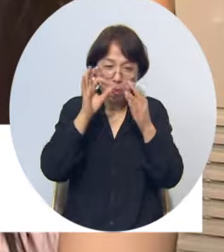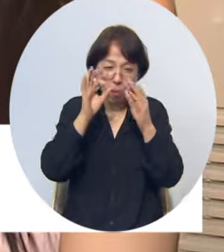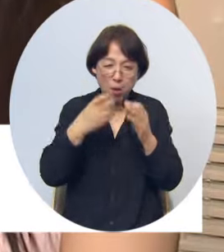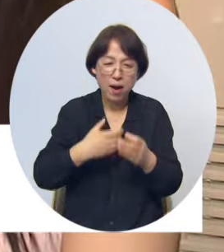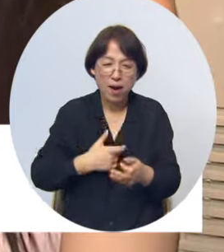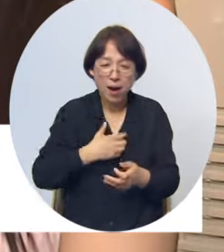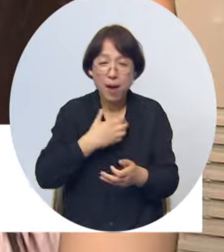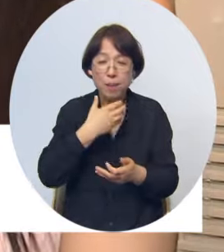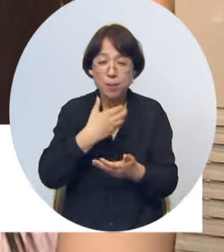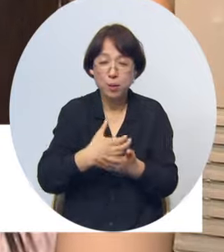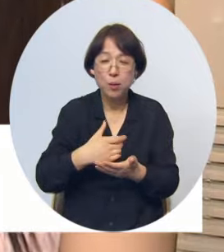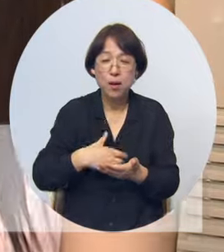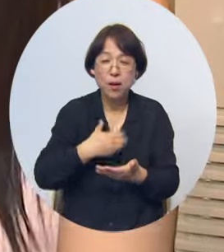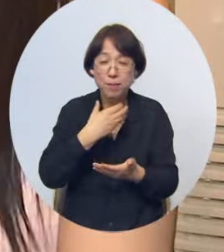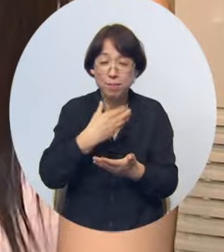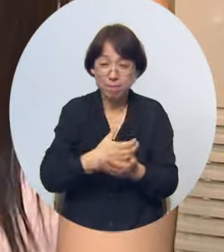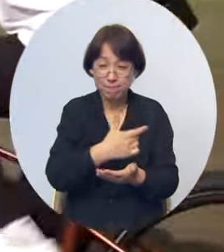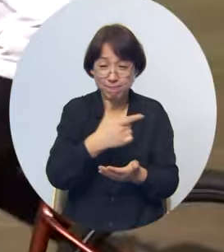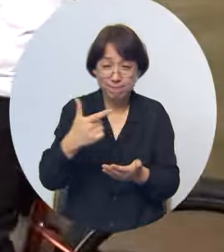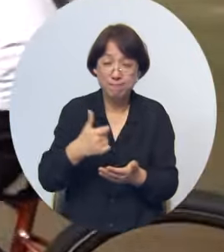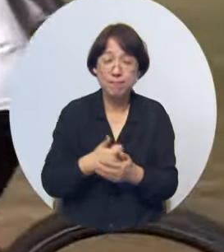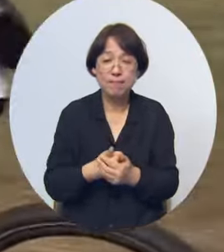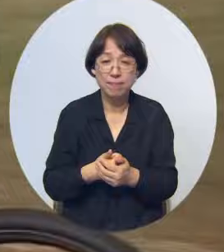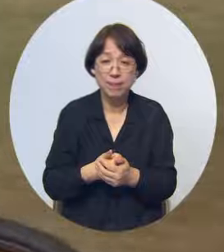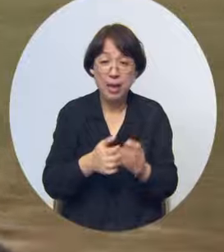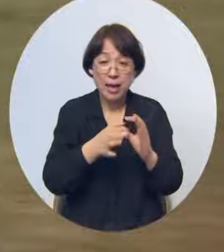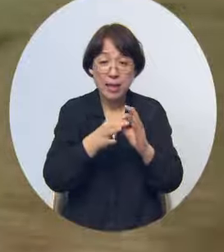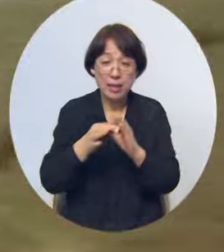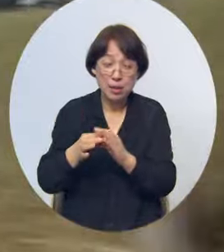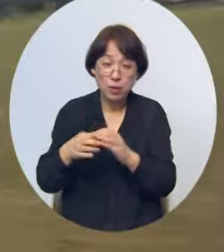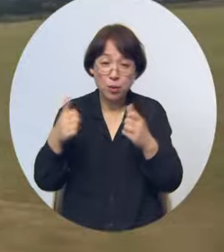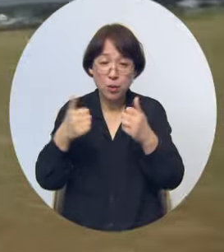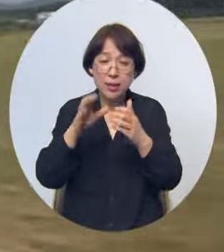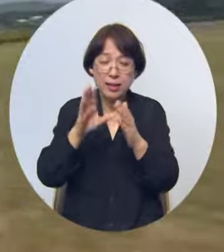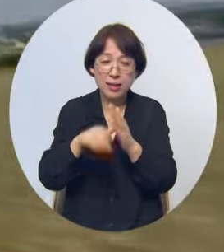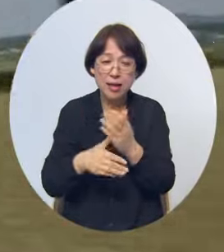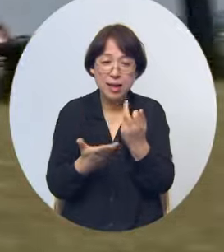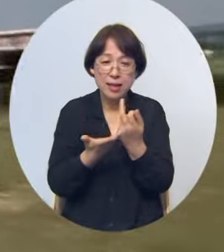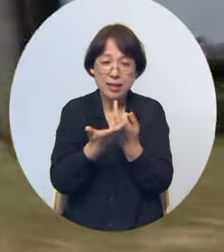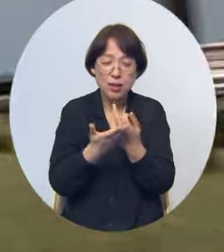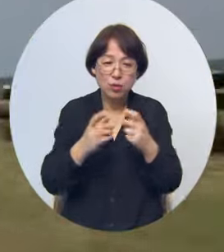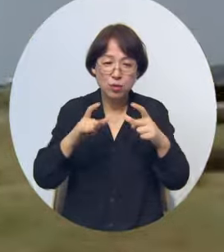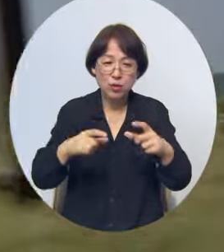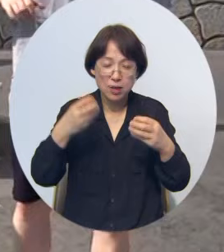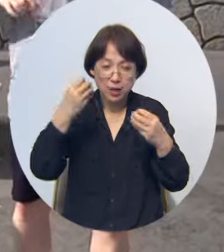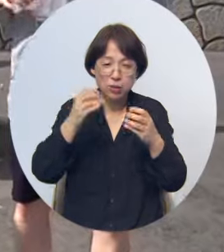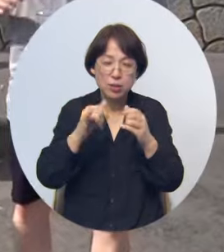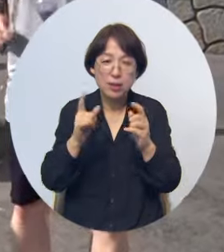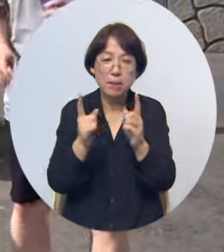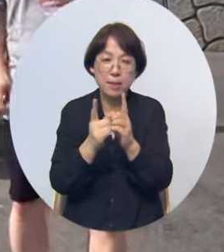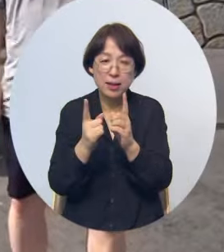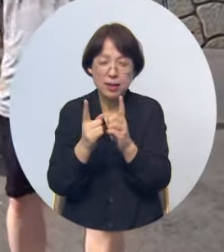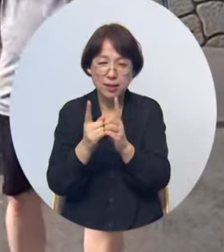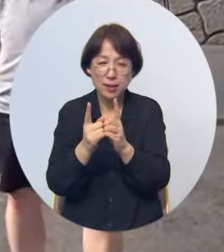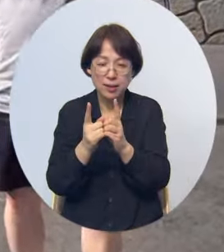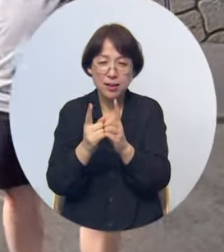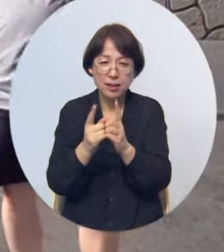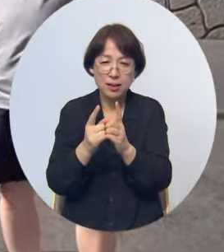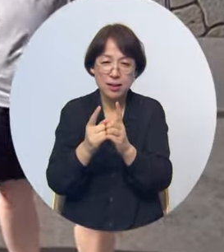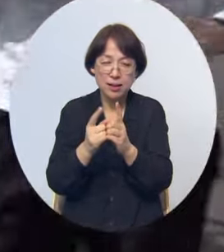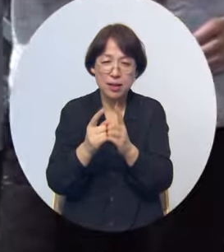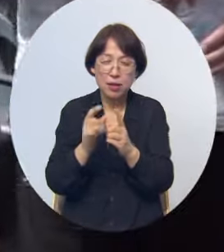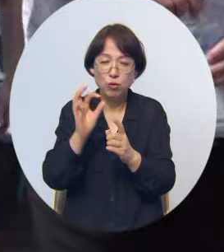울컥울컥 울면서 봤던 것 같아요. 이어진 간담회에서 제주 지역 예술인을 만난 유 장관은 인구가